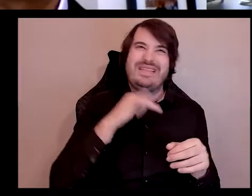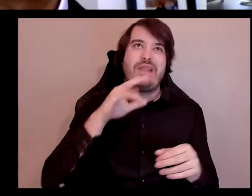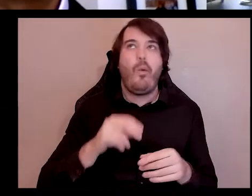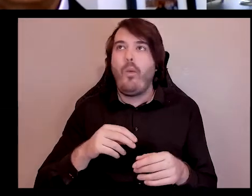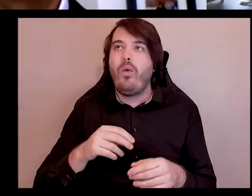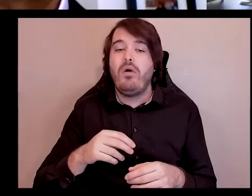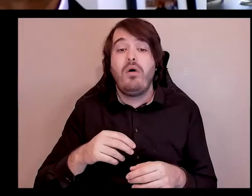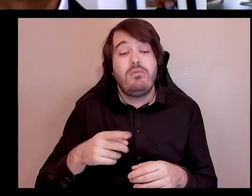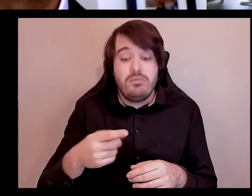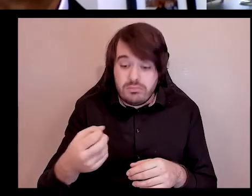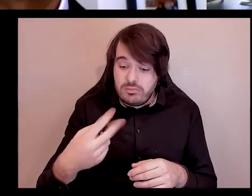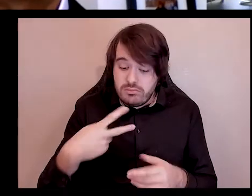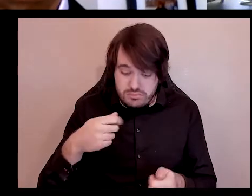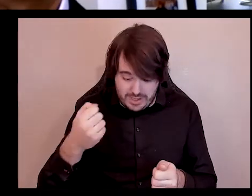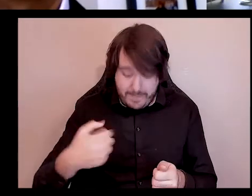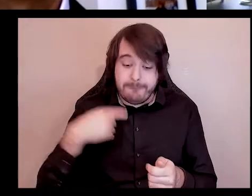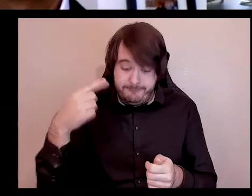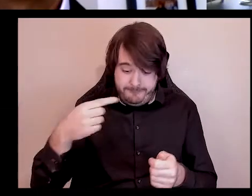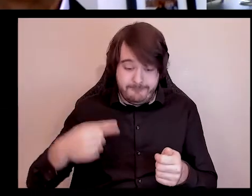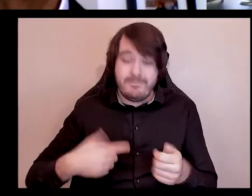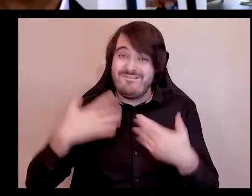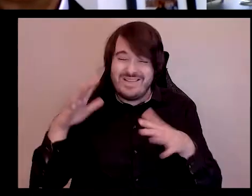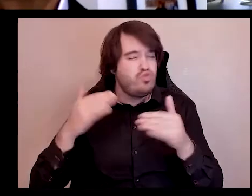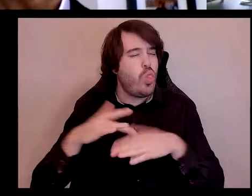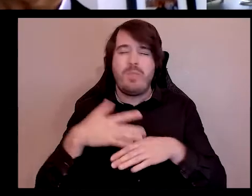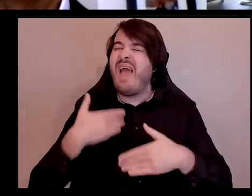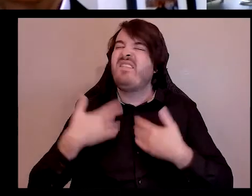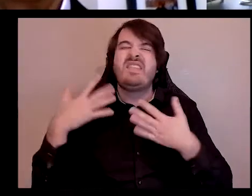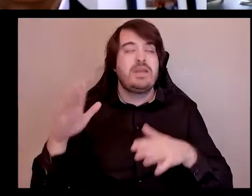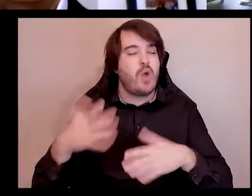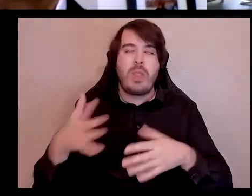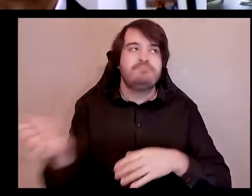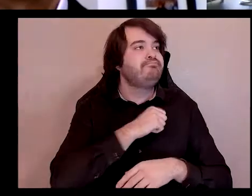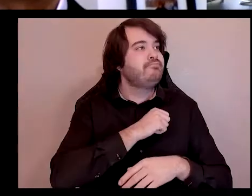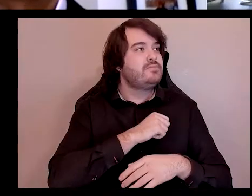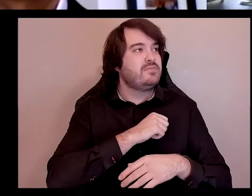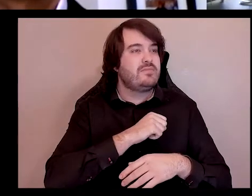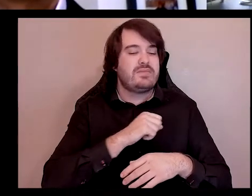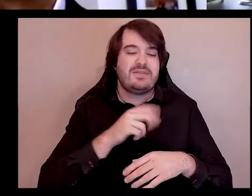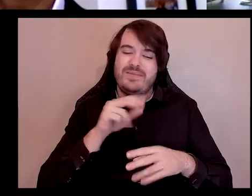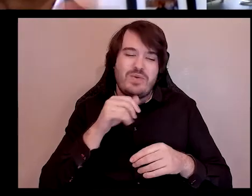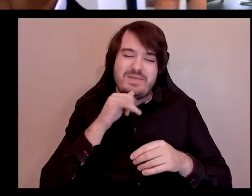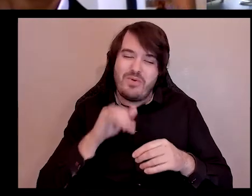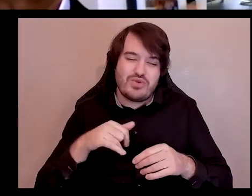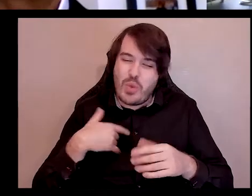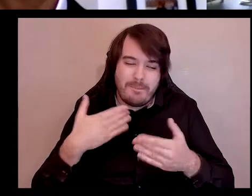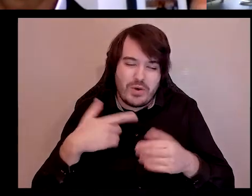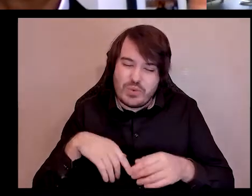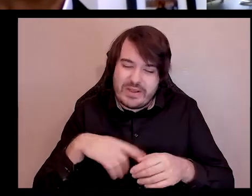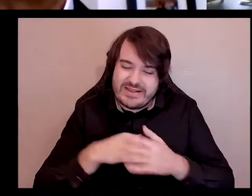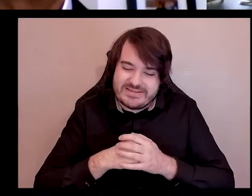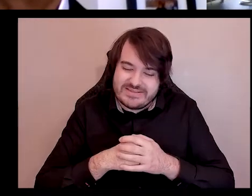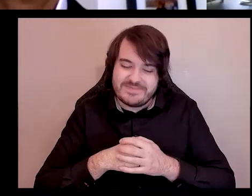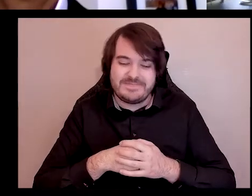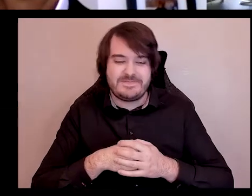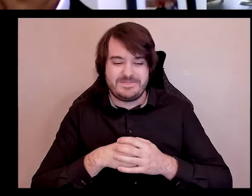commence à être assuré à prendre une décision favorable. Mais autrement, c'est un peu utopique là, de penser que oh, je suis capable de tout faire, moi j'ai tout